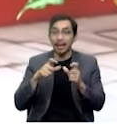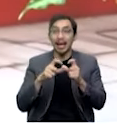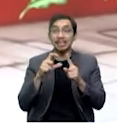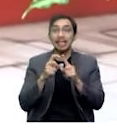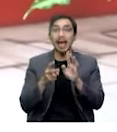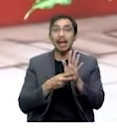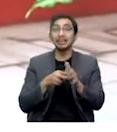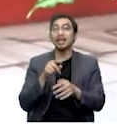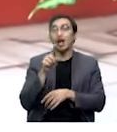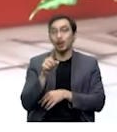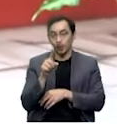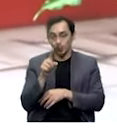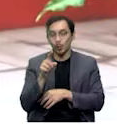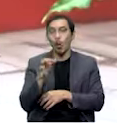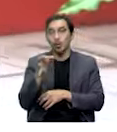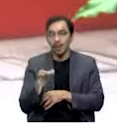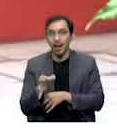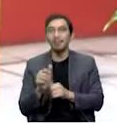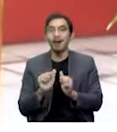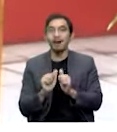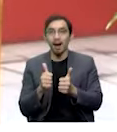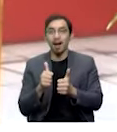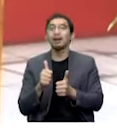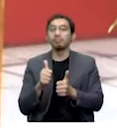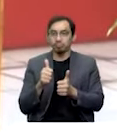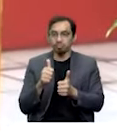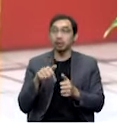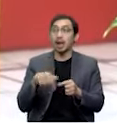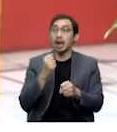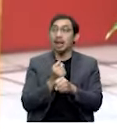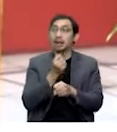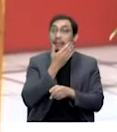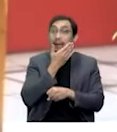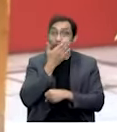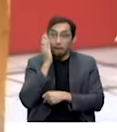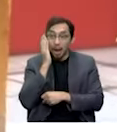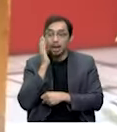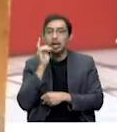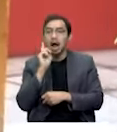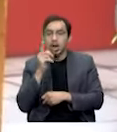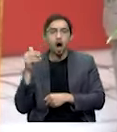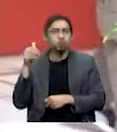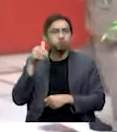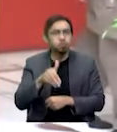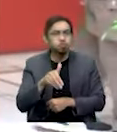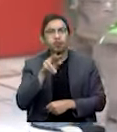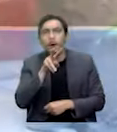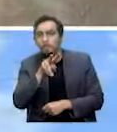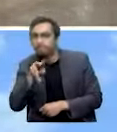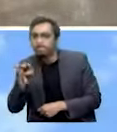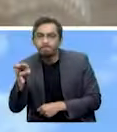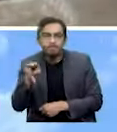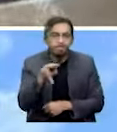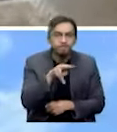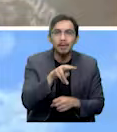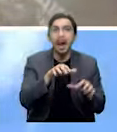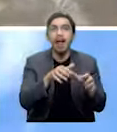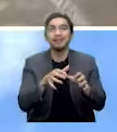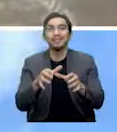Mogot, Tangerang, Banten. Dan saat ini Gibran sedang melakukan peninjauan di sejumlah kelas di mana tadi Gibran tiba sekitar